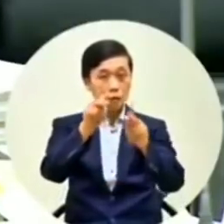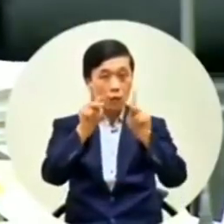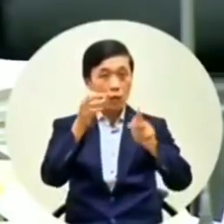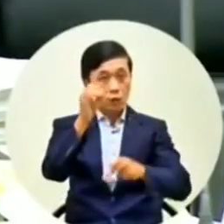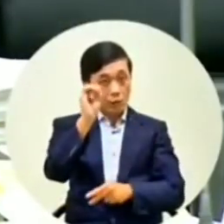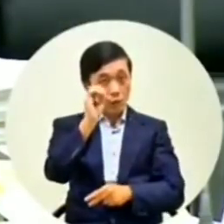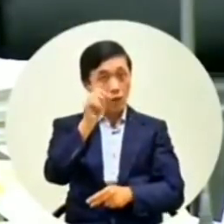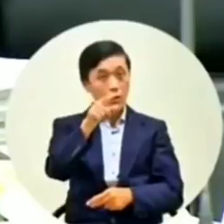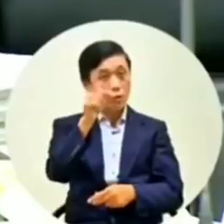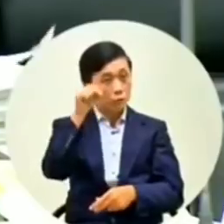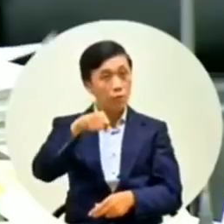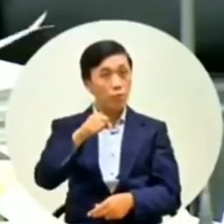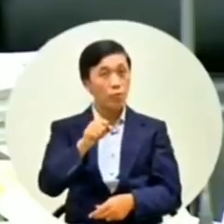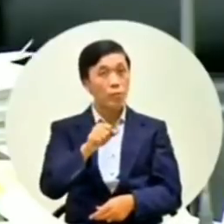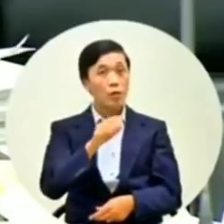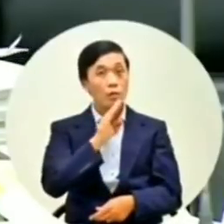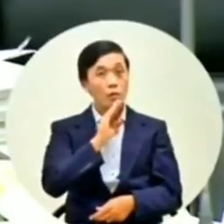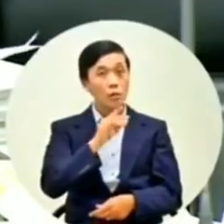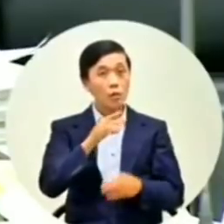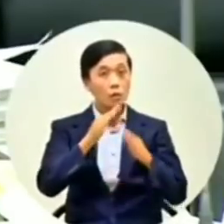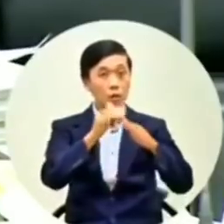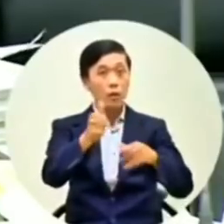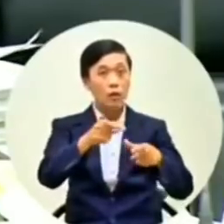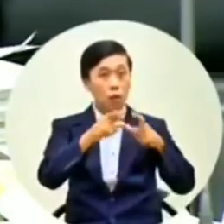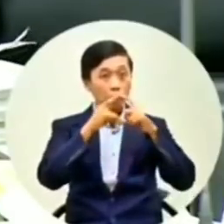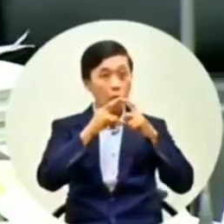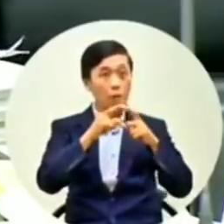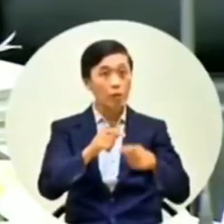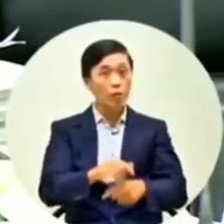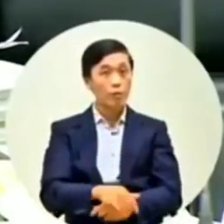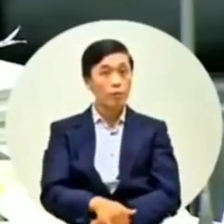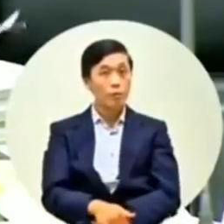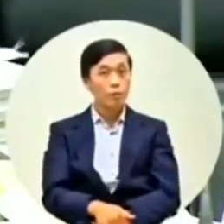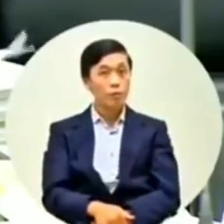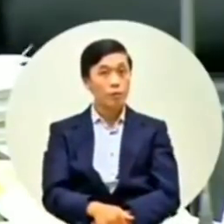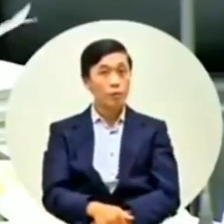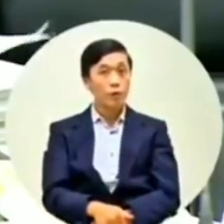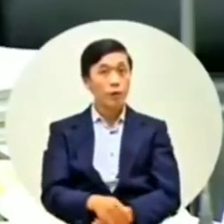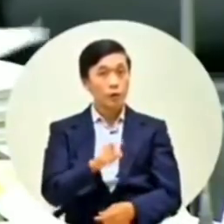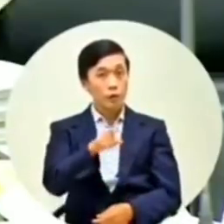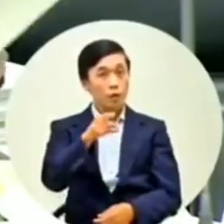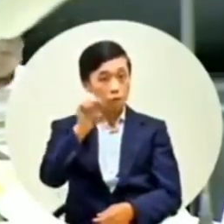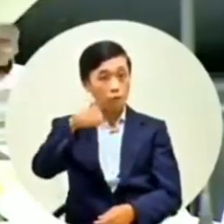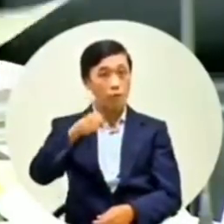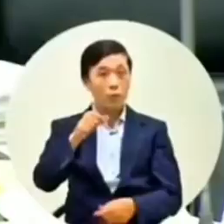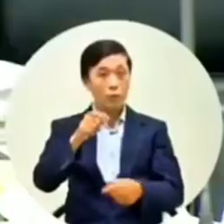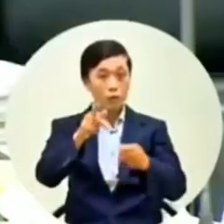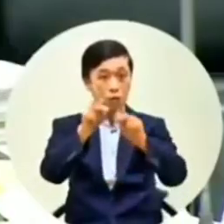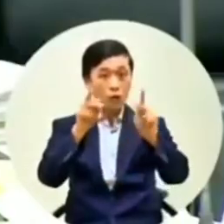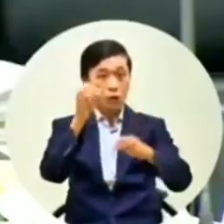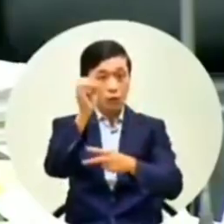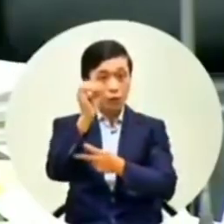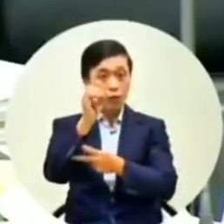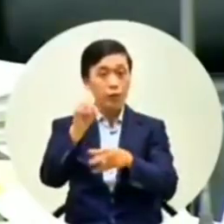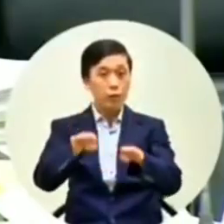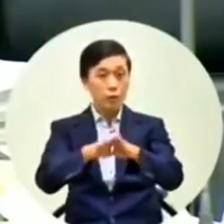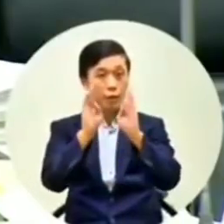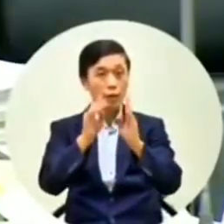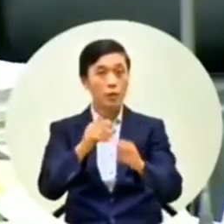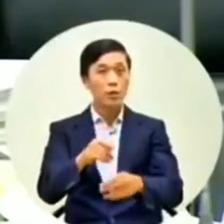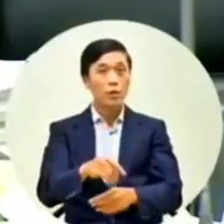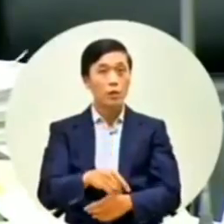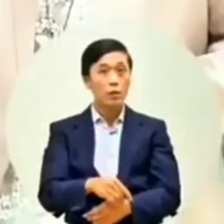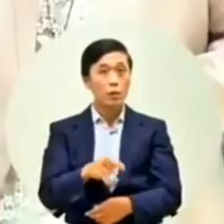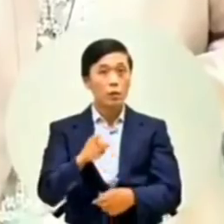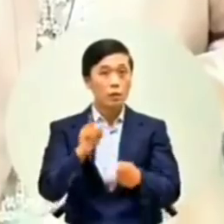同意吗？ 请答复 市长，你给我答复一下，你同意吗？零举债，我们从零举债开始，这样的一个